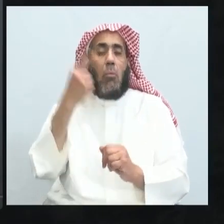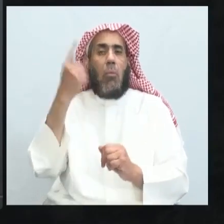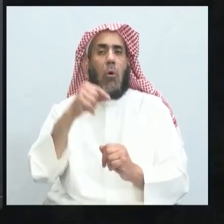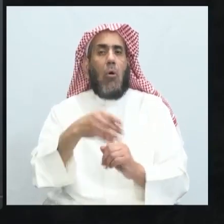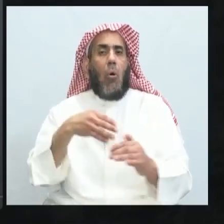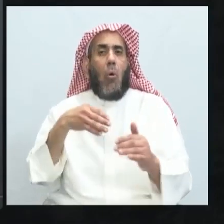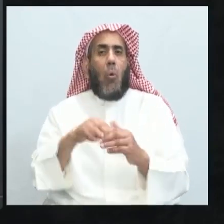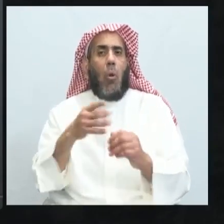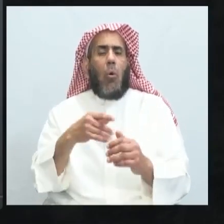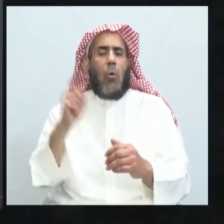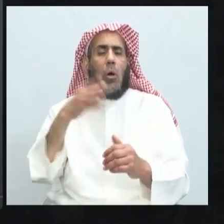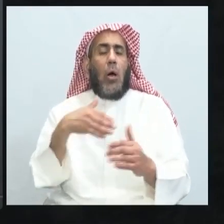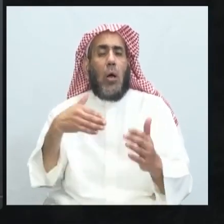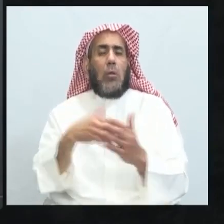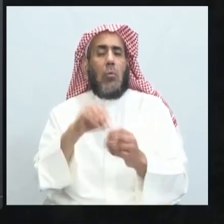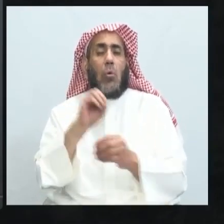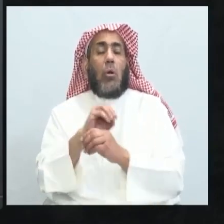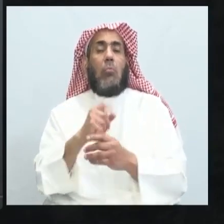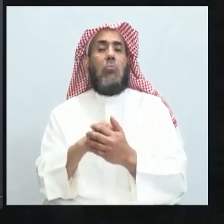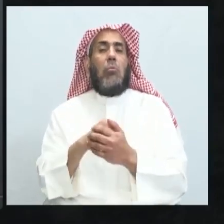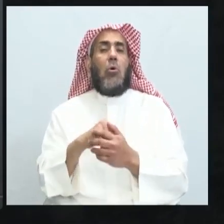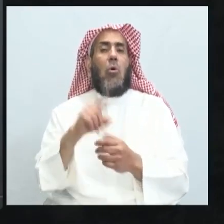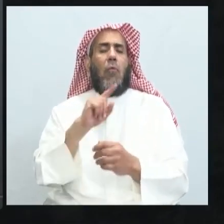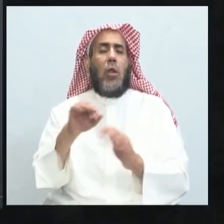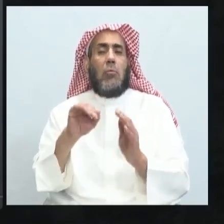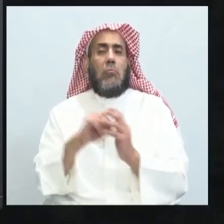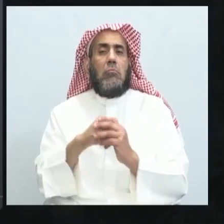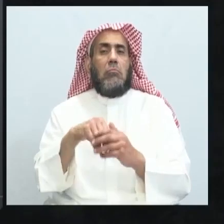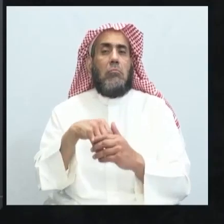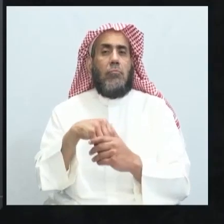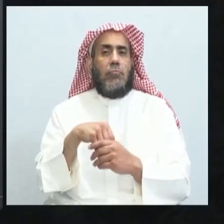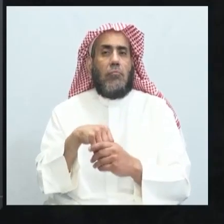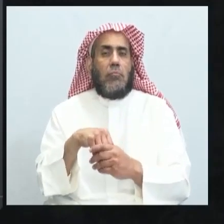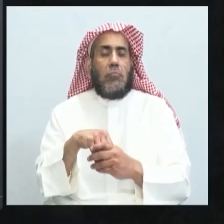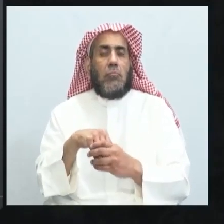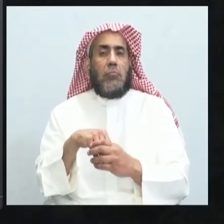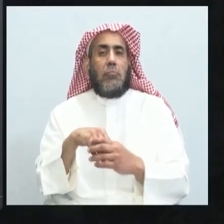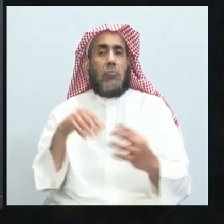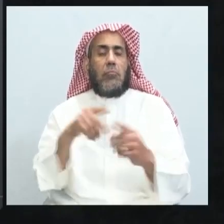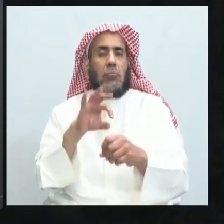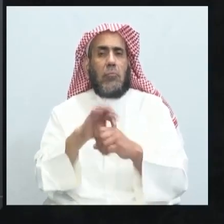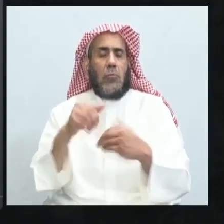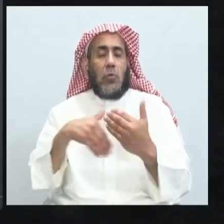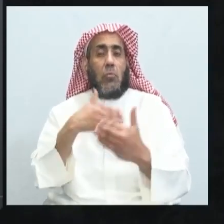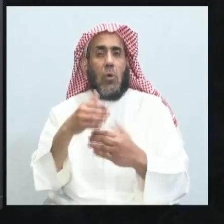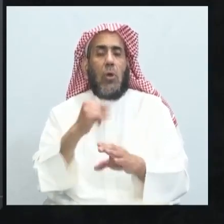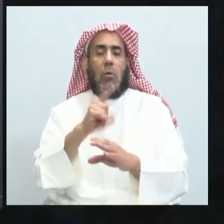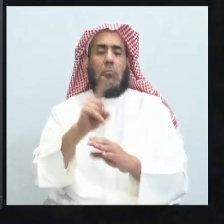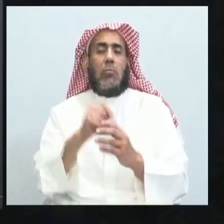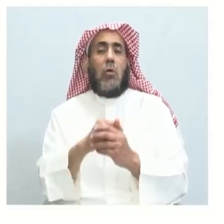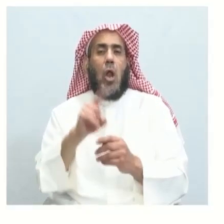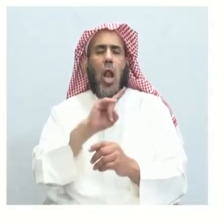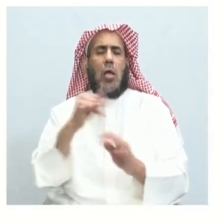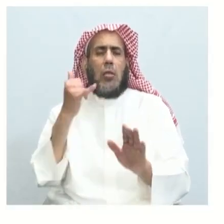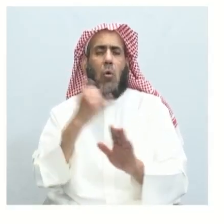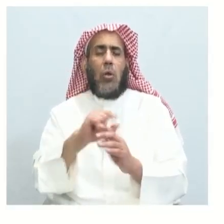يدخلون ولا يحاربون حتى يخبروا منهم امامهم فلا ياتهم مثلا في في اذا كان بينهم معاهده فهم يقضون تلك المعاهده لا وانما لا